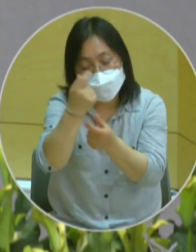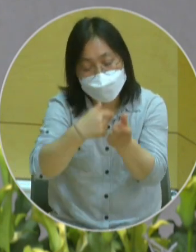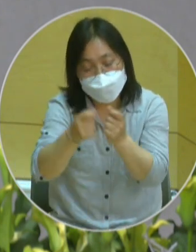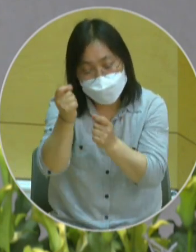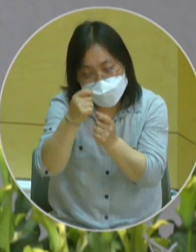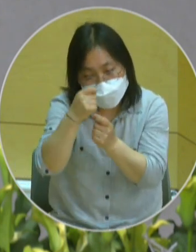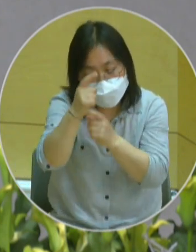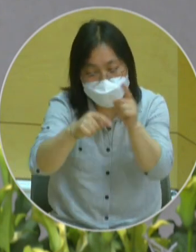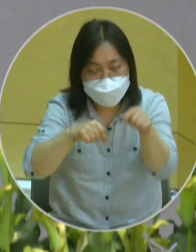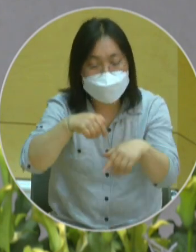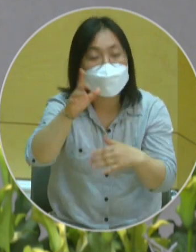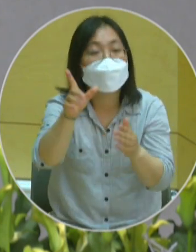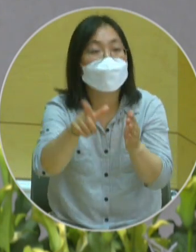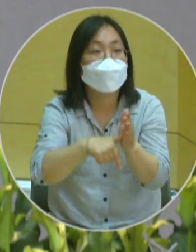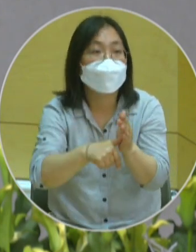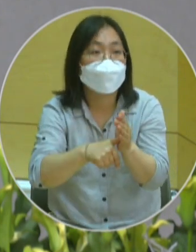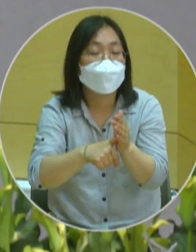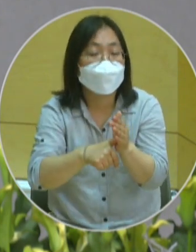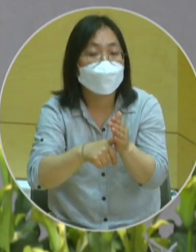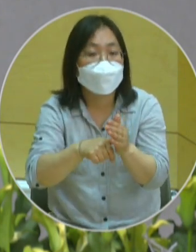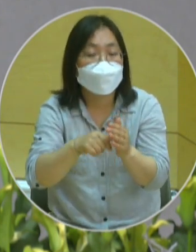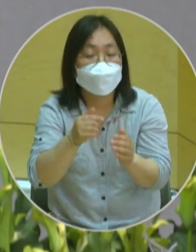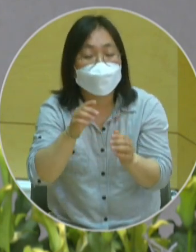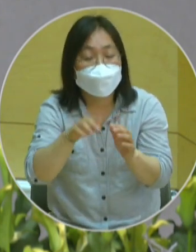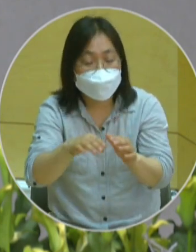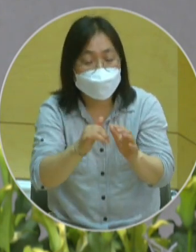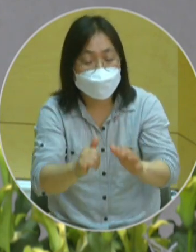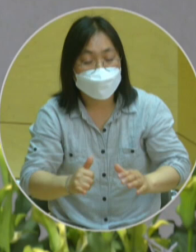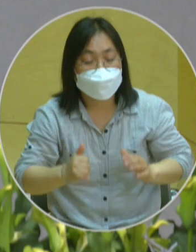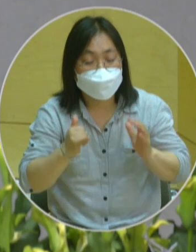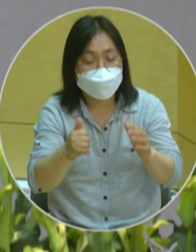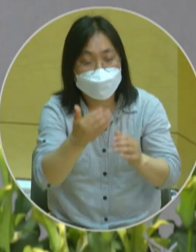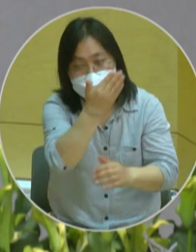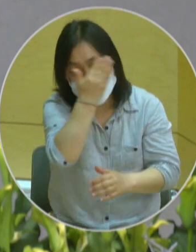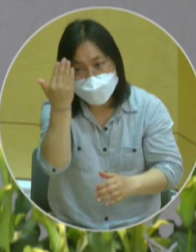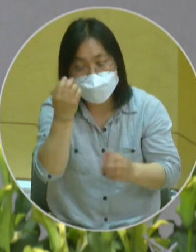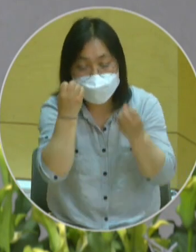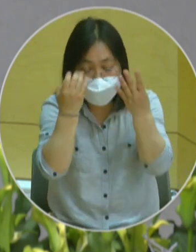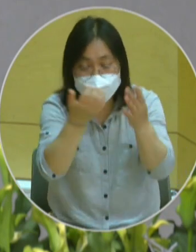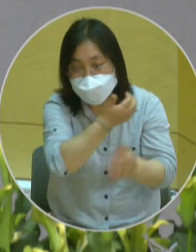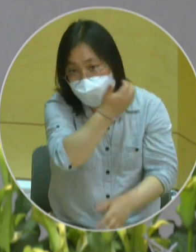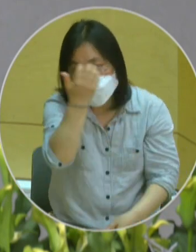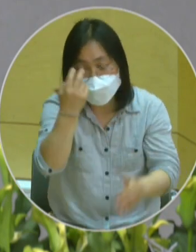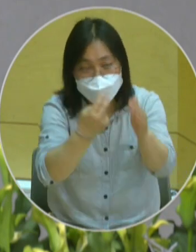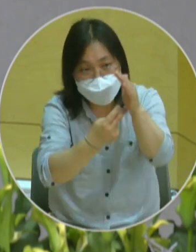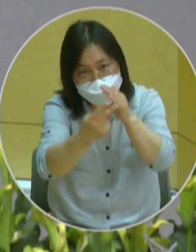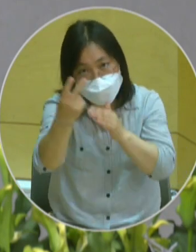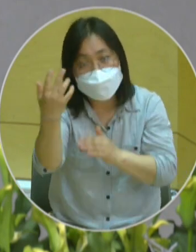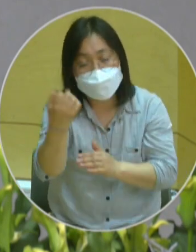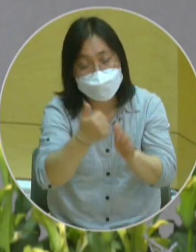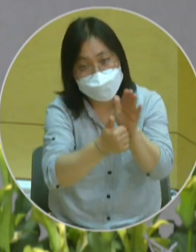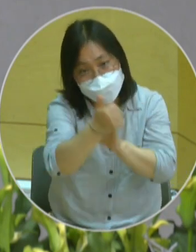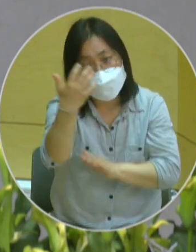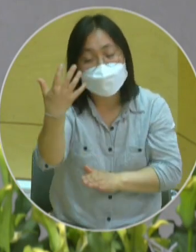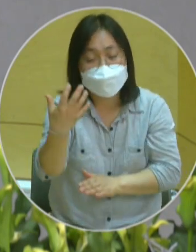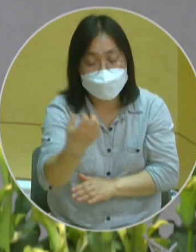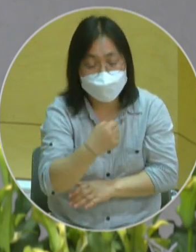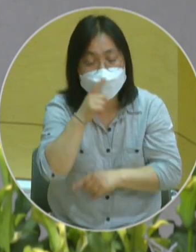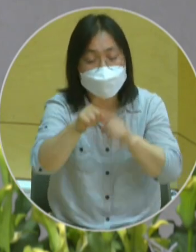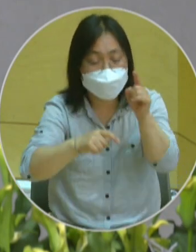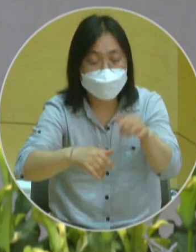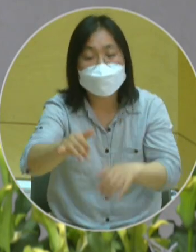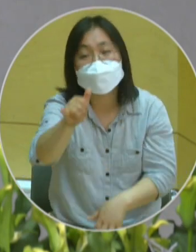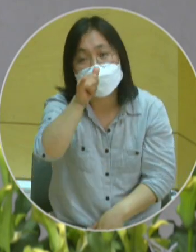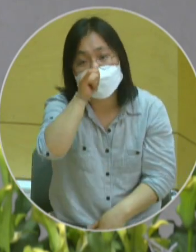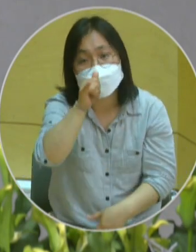됩니다. 그럴 때에 이 땅의 청년들이 새로운 꿈을 꾸고 희망을 가지고 이상을 향해 비전을 가지고 걸어나갈